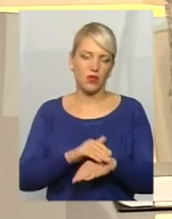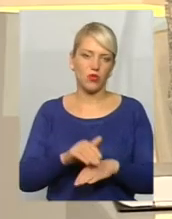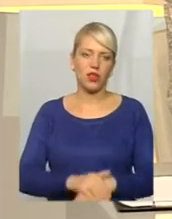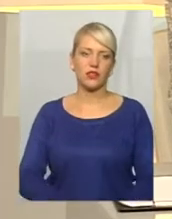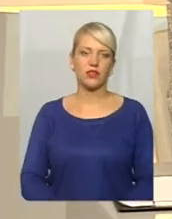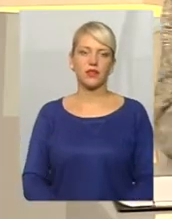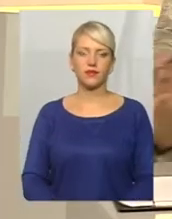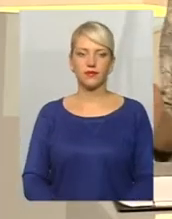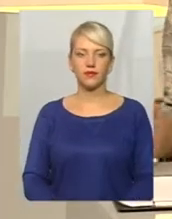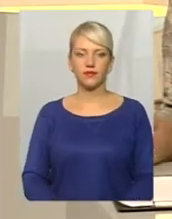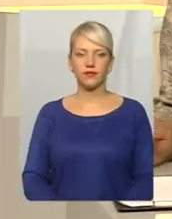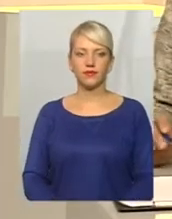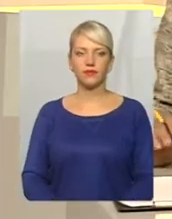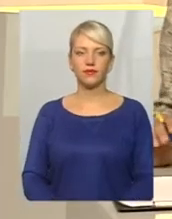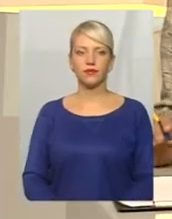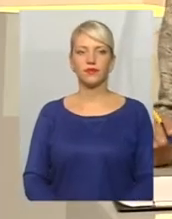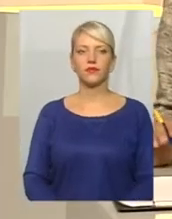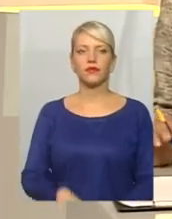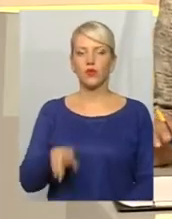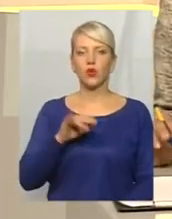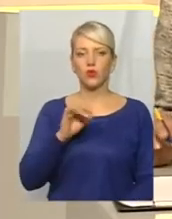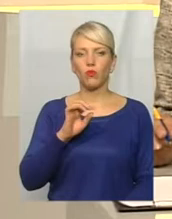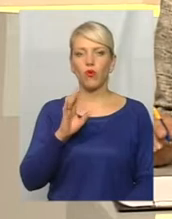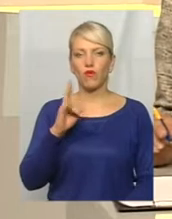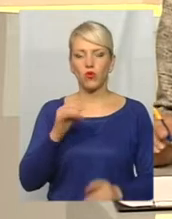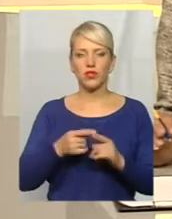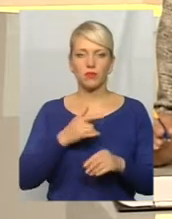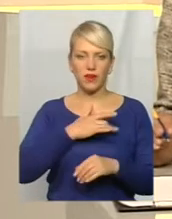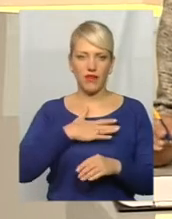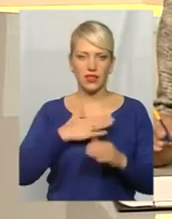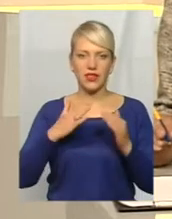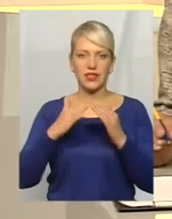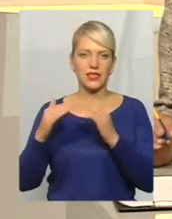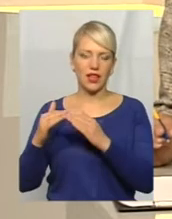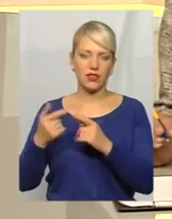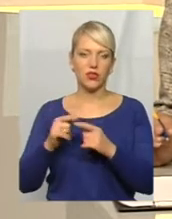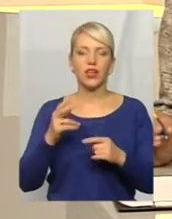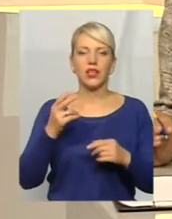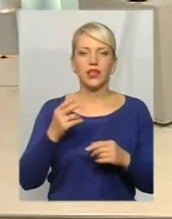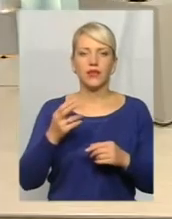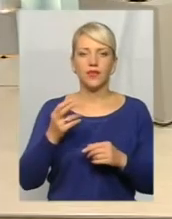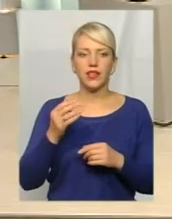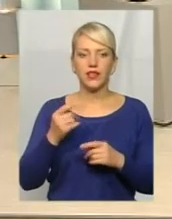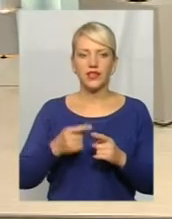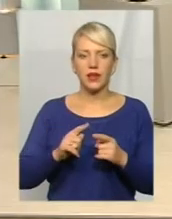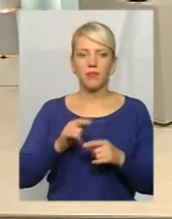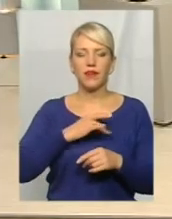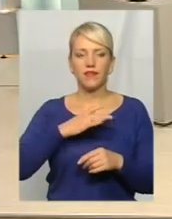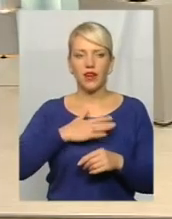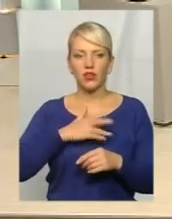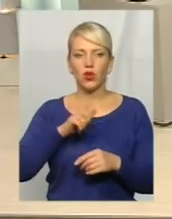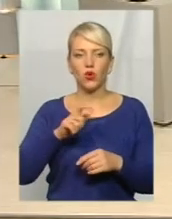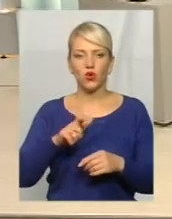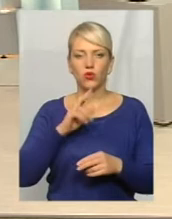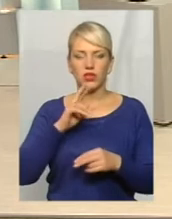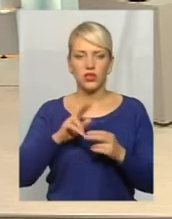за питання. Знову ж, мікрорайон Дубове. Я так розумію, це приватний сектор? Це приватний сектор. І це люди, кажуть, сама,